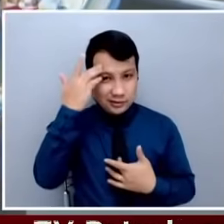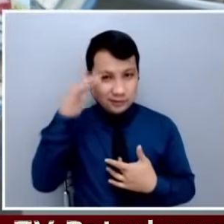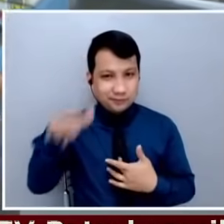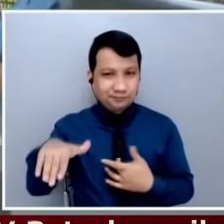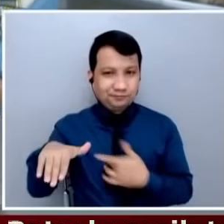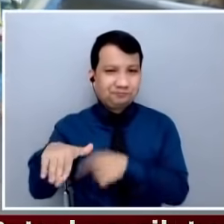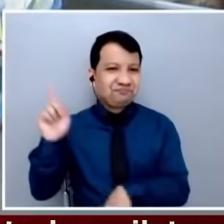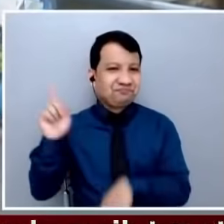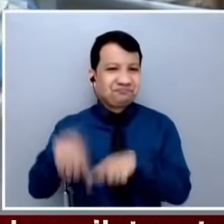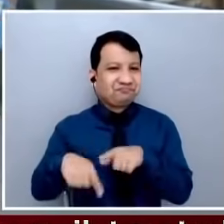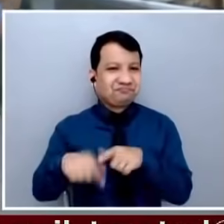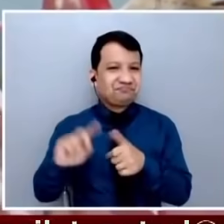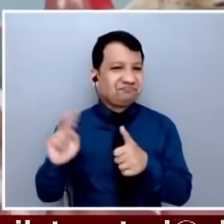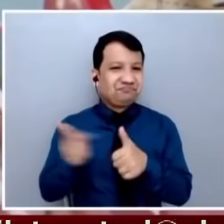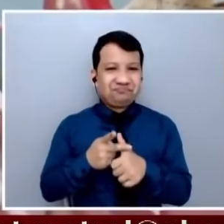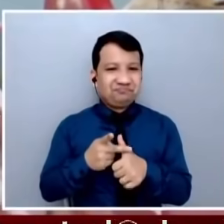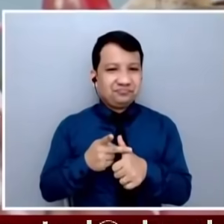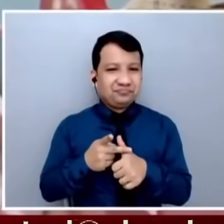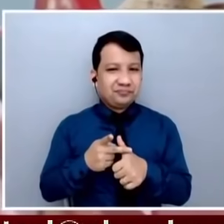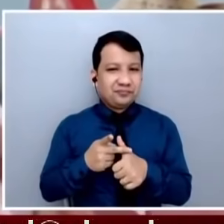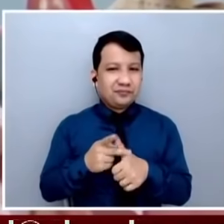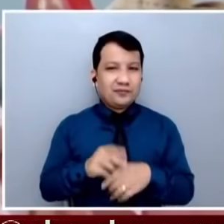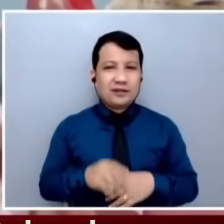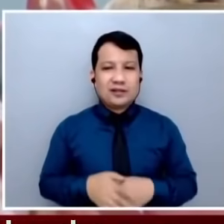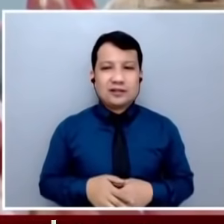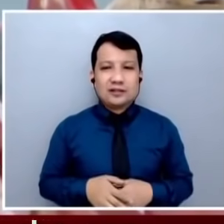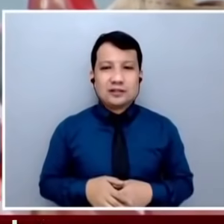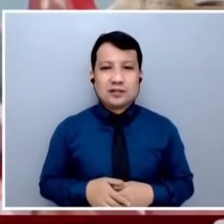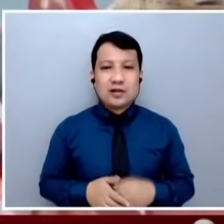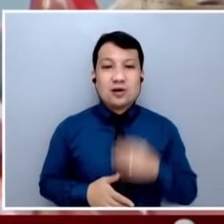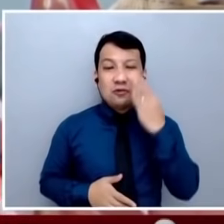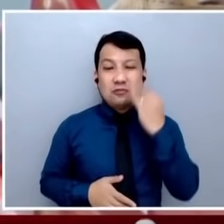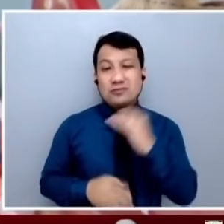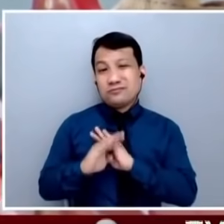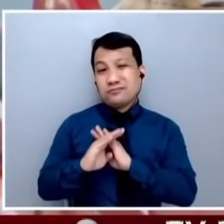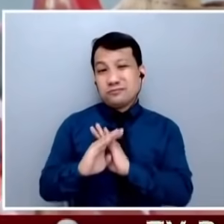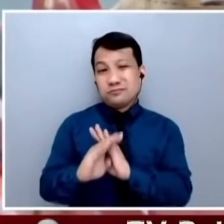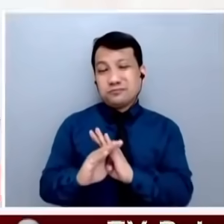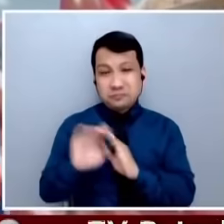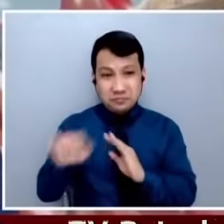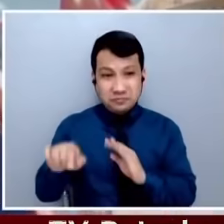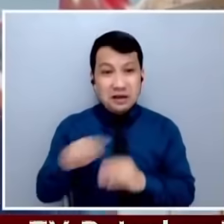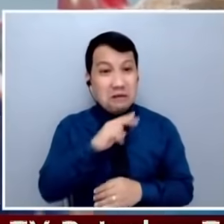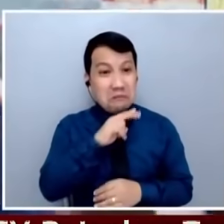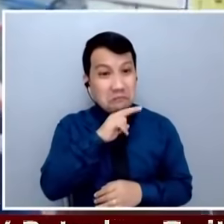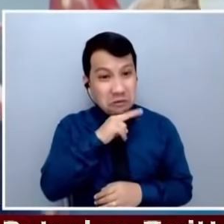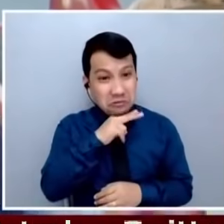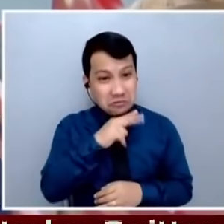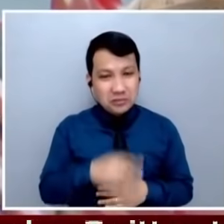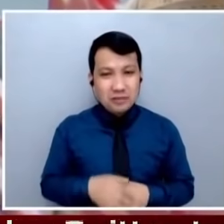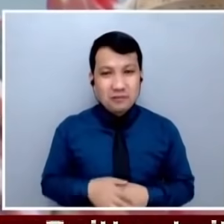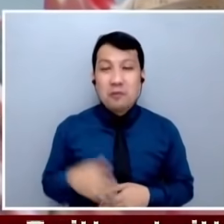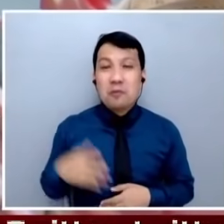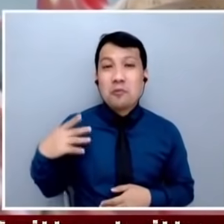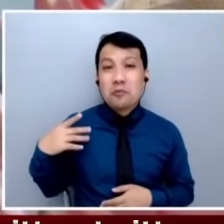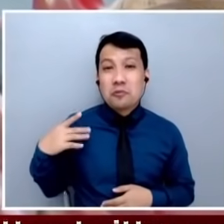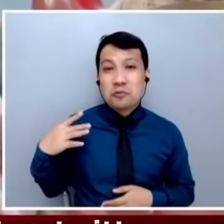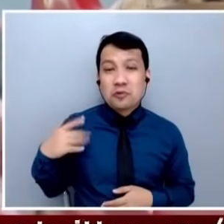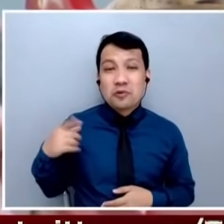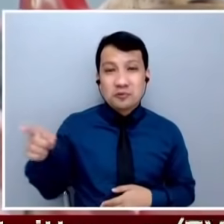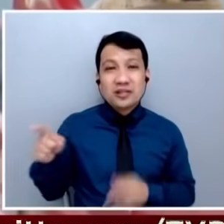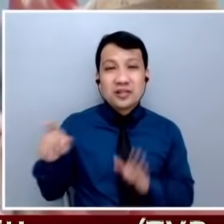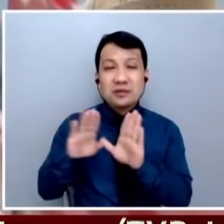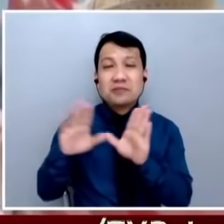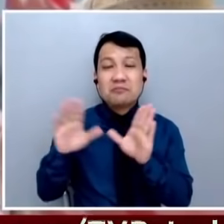hindi pa siya prioridad sa ngayon. Para daw po pa iwas din po sa mga virus po, ma'am. Inaantay lang po namin yung sa barangay.